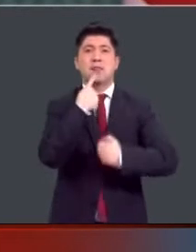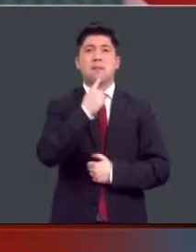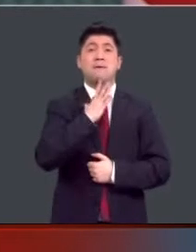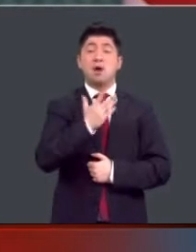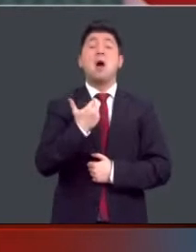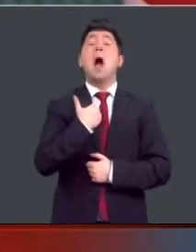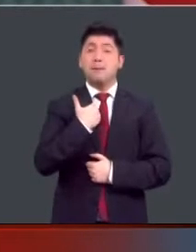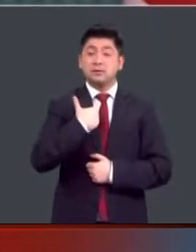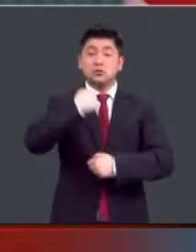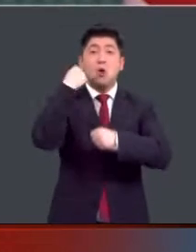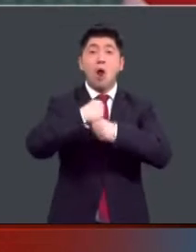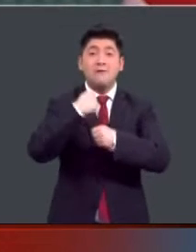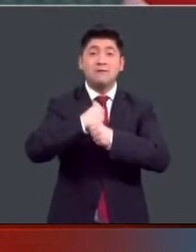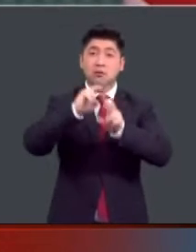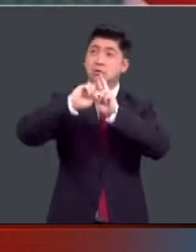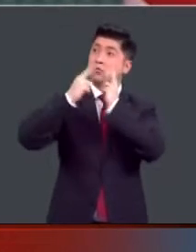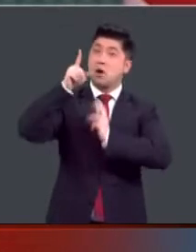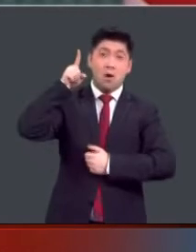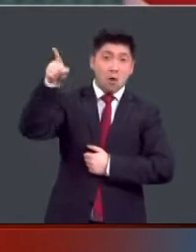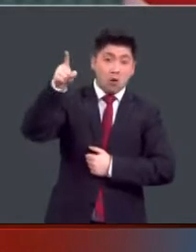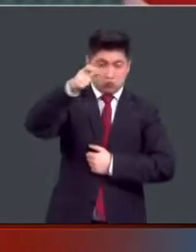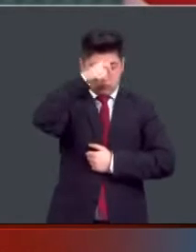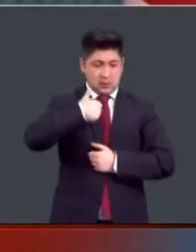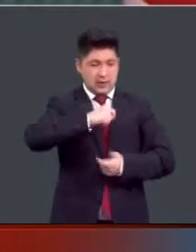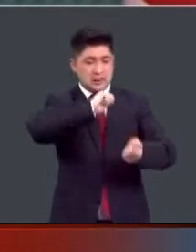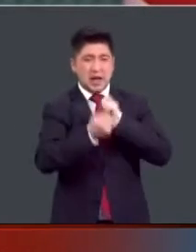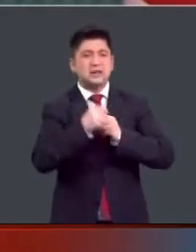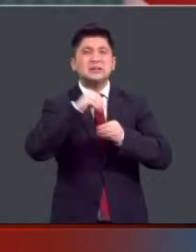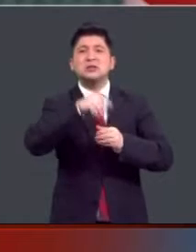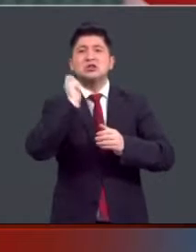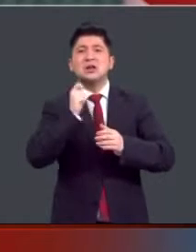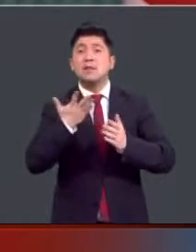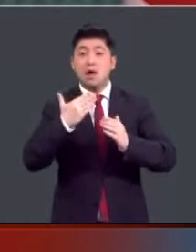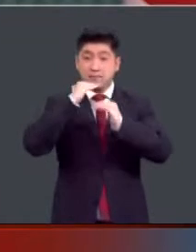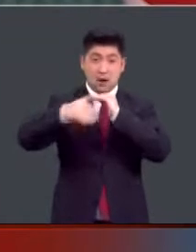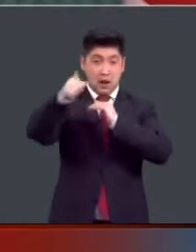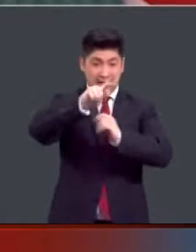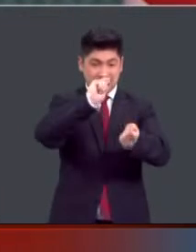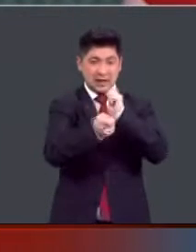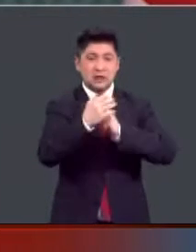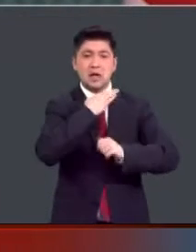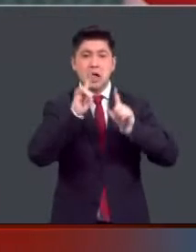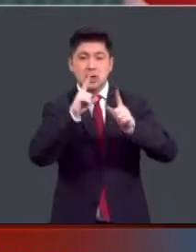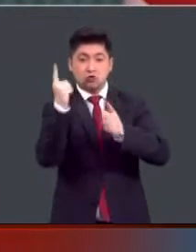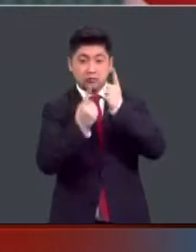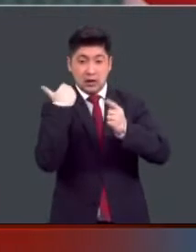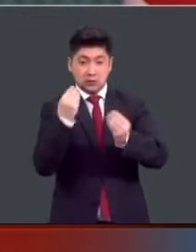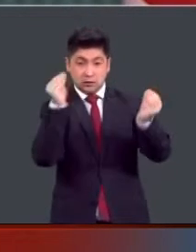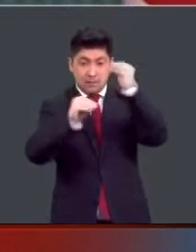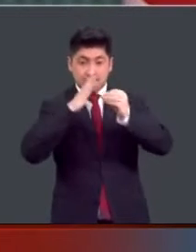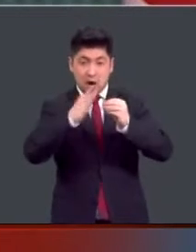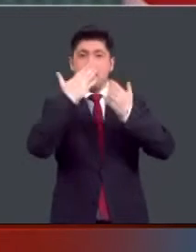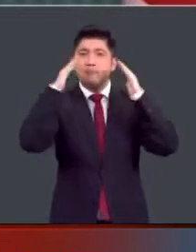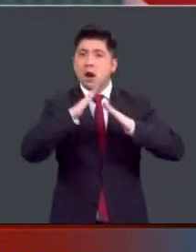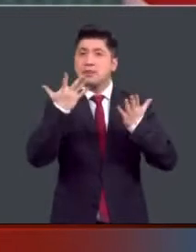Cumhurbaşkanı Recep Tayyip Erdoğan kabine toplantısının ardından açıklamalarda bulundu Erdoğan Türkiye'nin son on sekiz